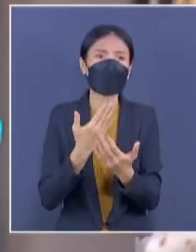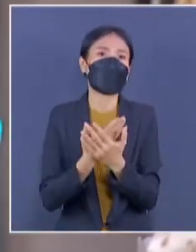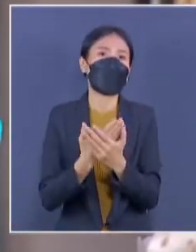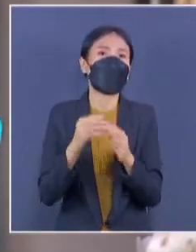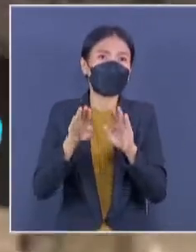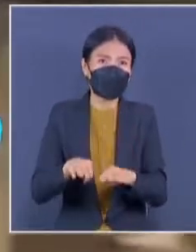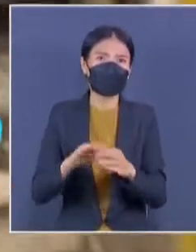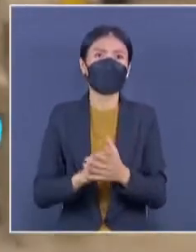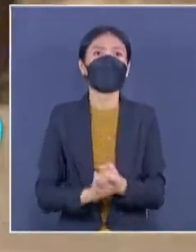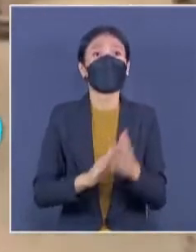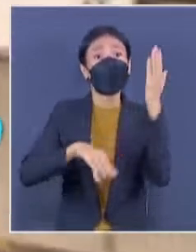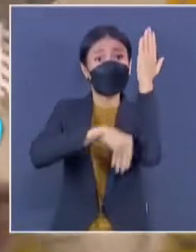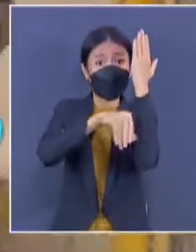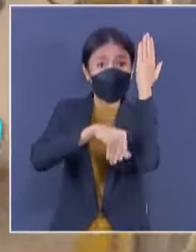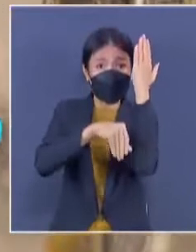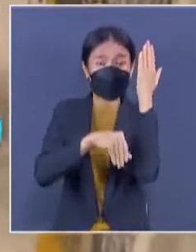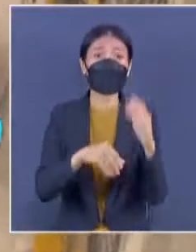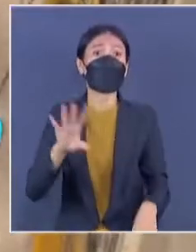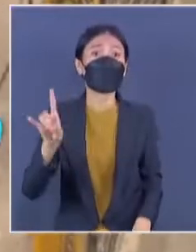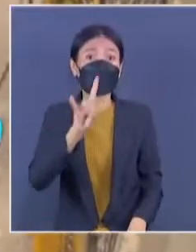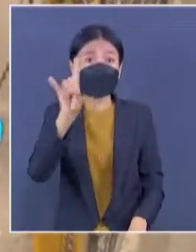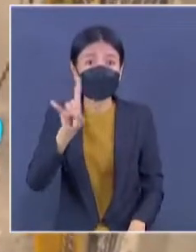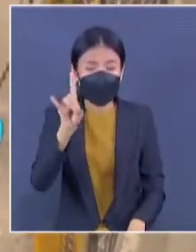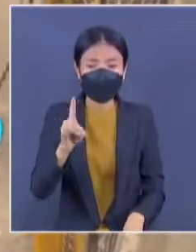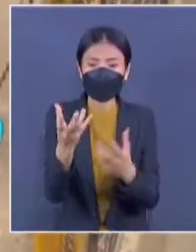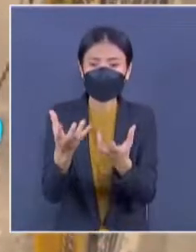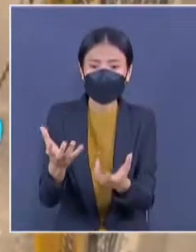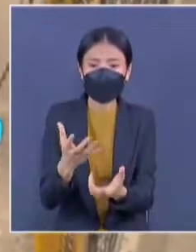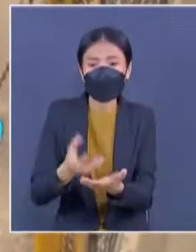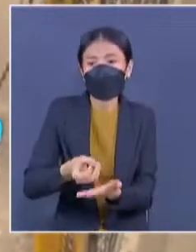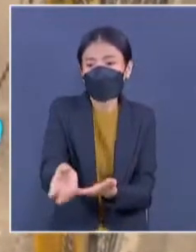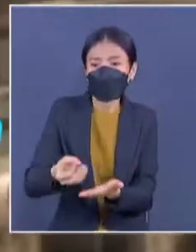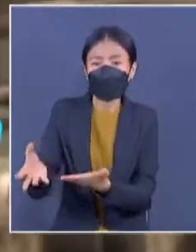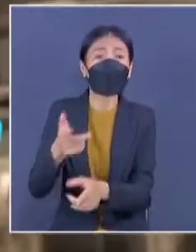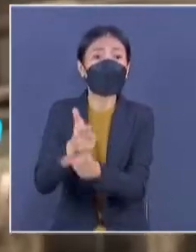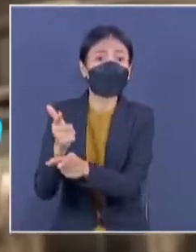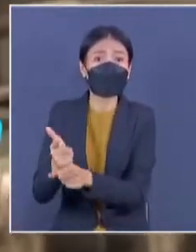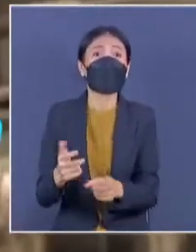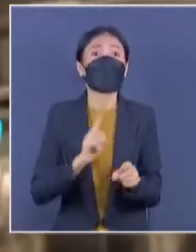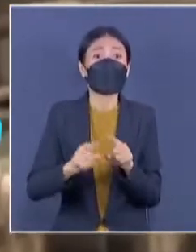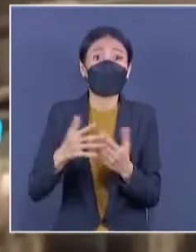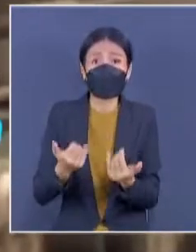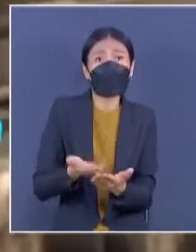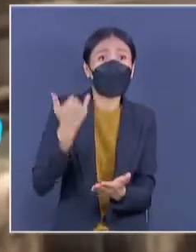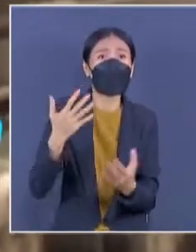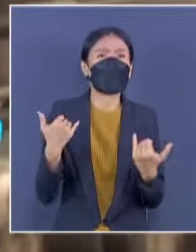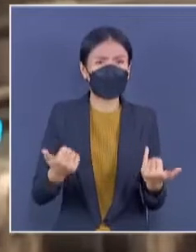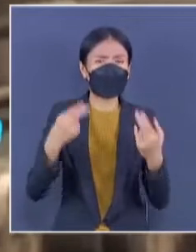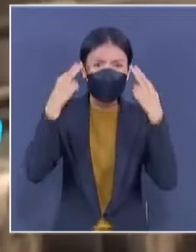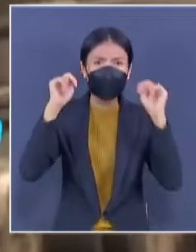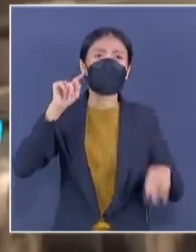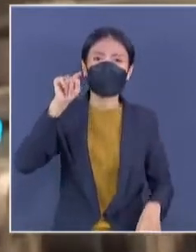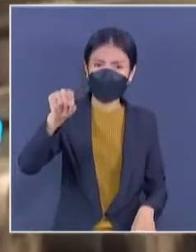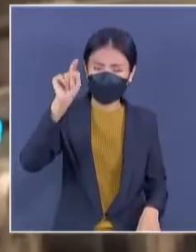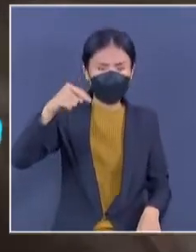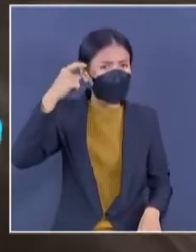ก็อาหารสัตว์ที่ราคาแพงขึ้นตอนนี้นายกสั่งให้หน่วยงานที่เกี่ยวข้องไปหามาตรการช่วยเหลือควบคุมต้นทุน